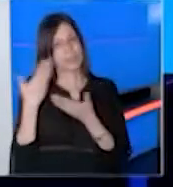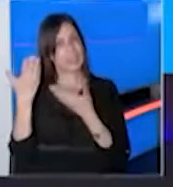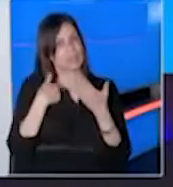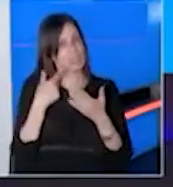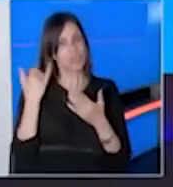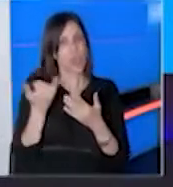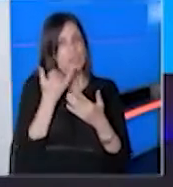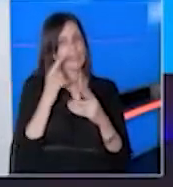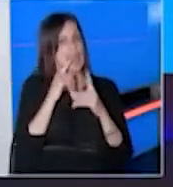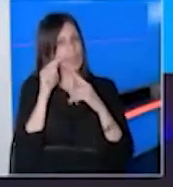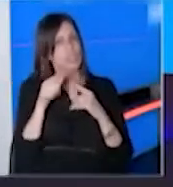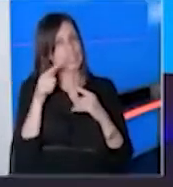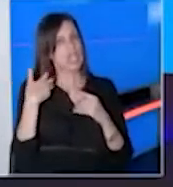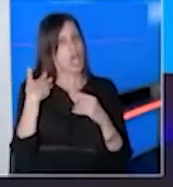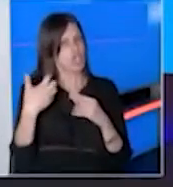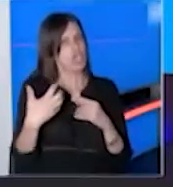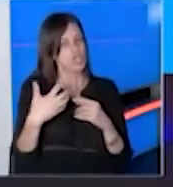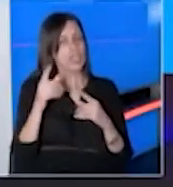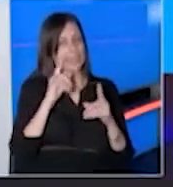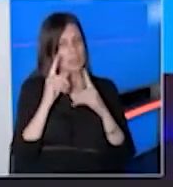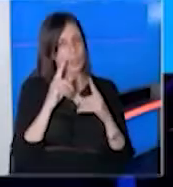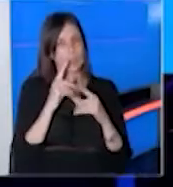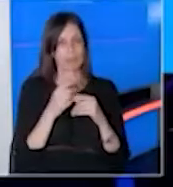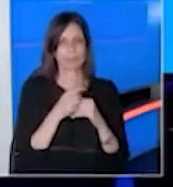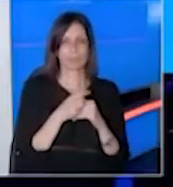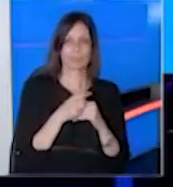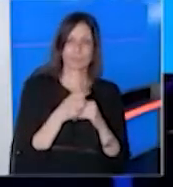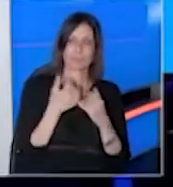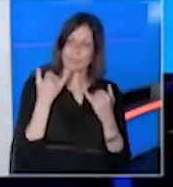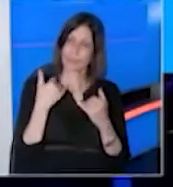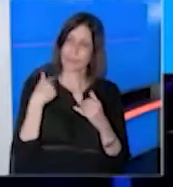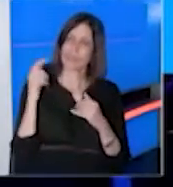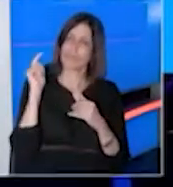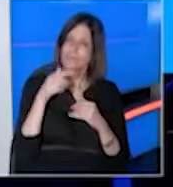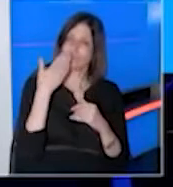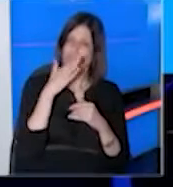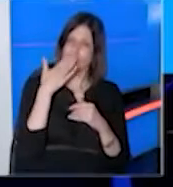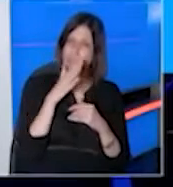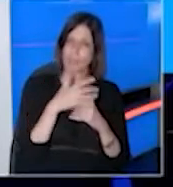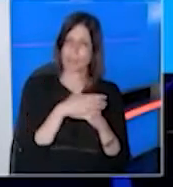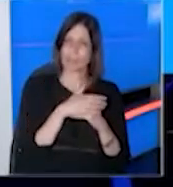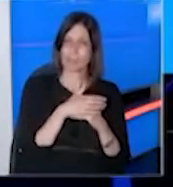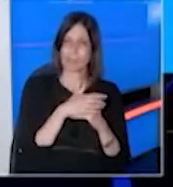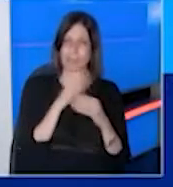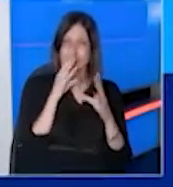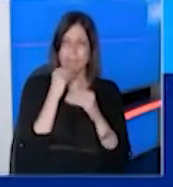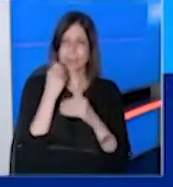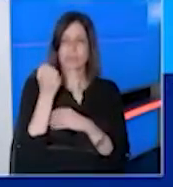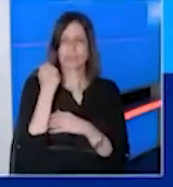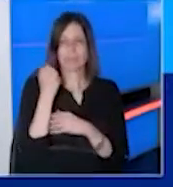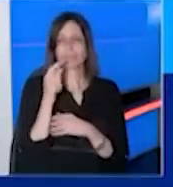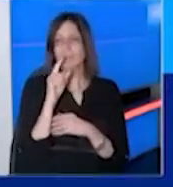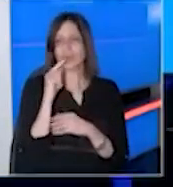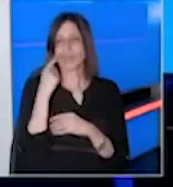פעם לדיון הזה. זה ישיר לך את הדיון. אל תדאג. בטוח. כן. אני אעלה לירושלים. ועכשיו... פעם פעם מדברים על החזקת אדם, יעקב. לא